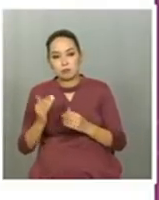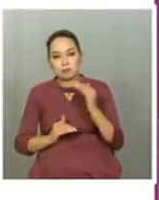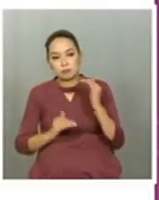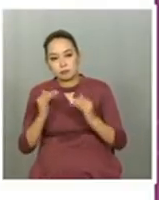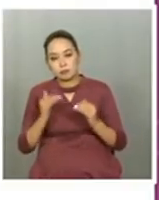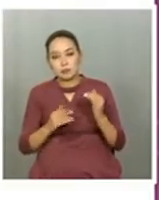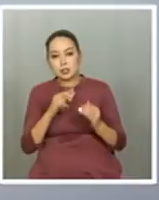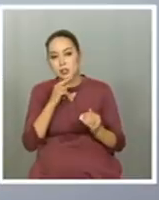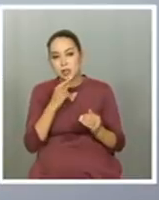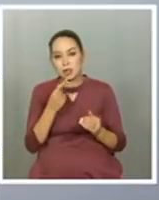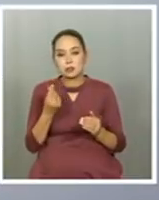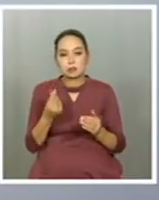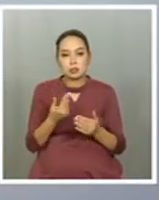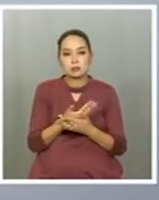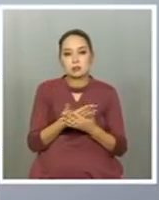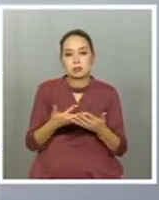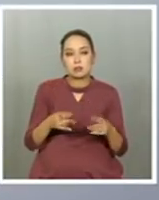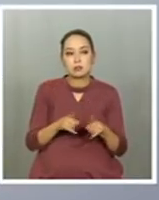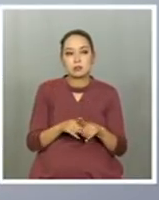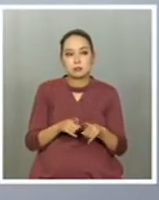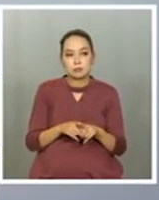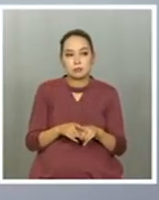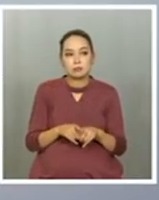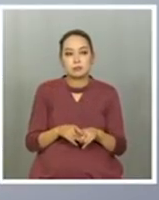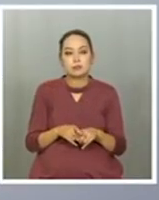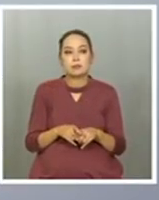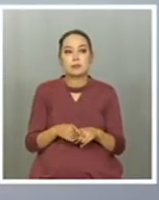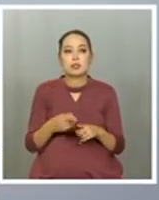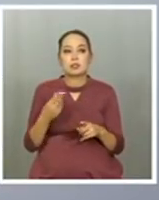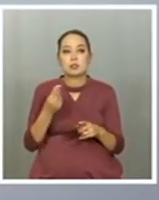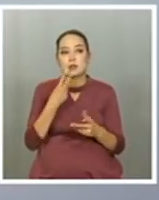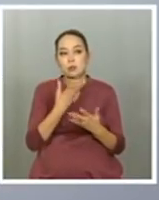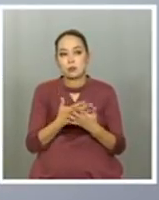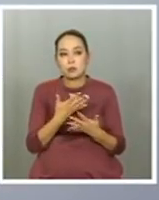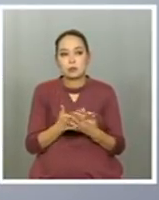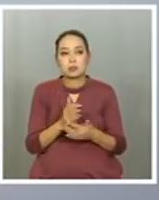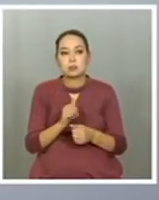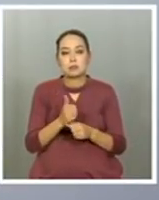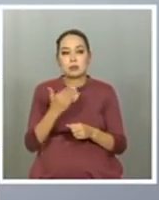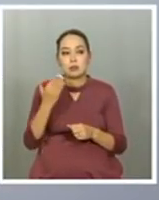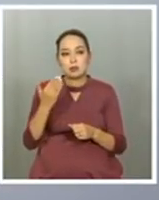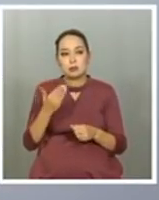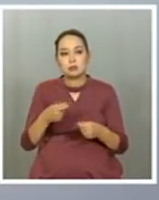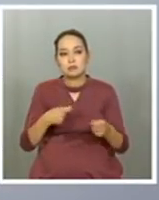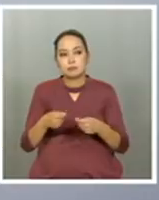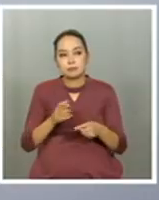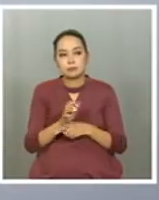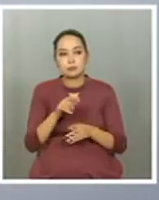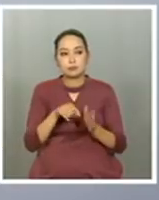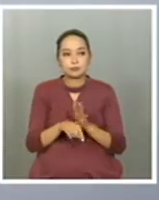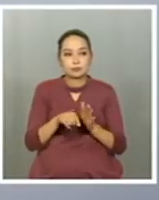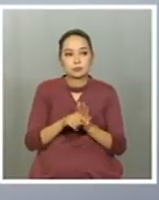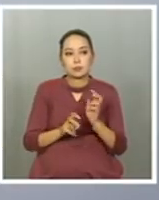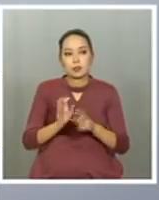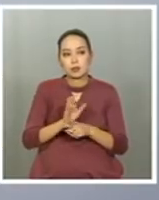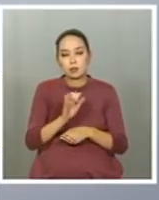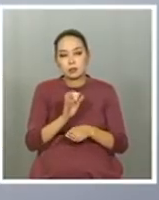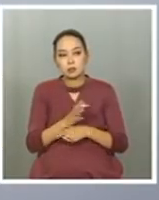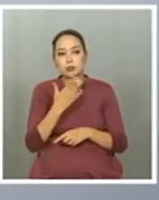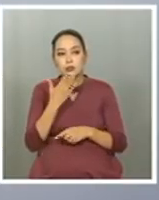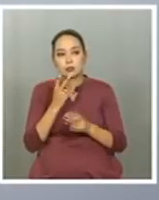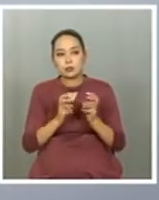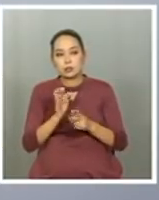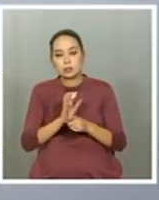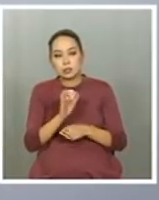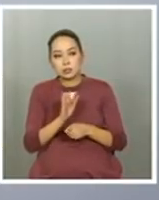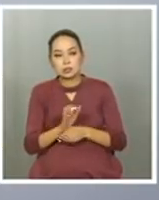нарықтық көрсеткіштер, бәсекеге қабілеттілік, мемлекеттің жиынтық ішкі өнімі, жинтық ұлттық өнімі, сыртқы сауда көлемі мен